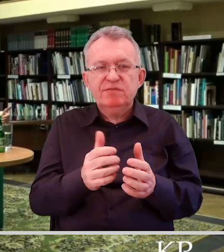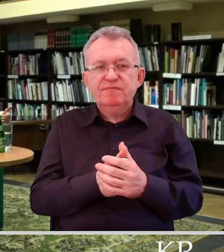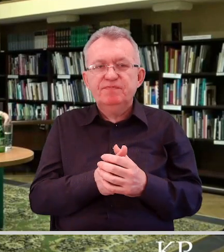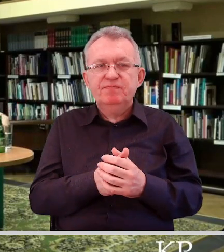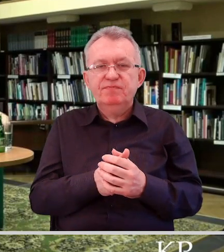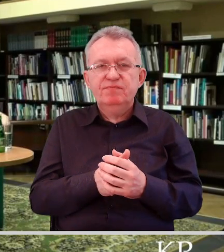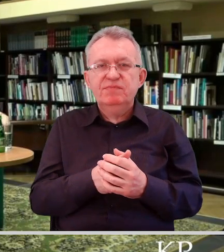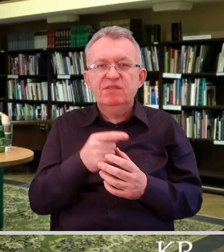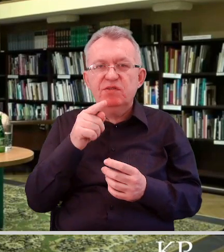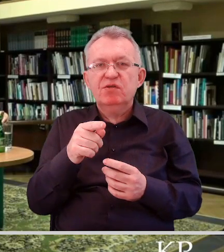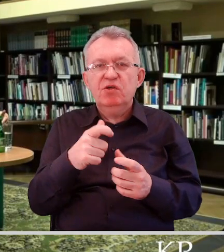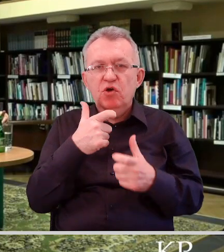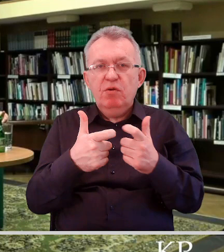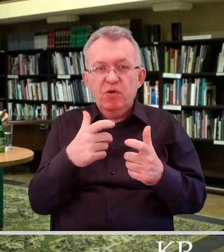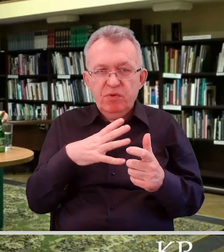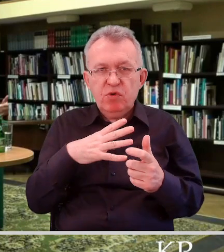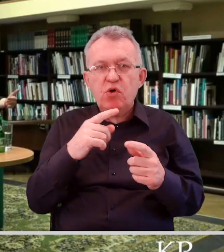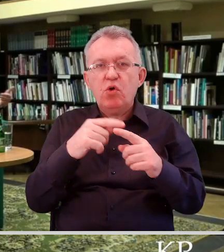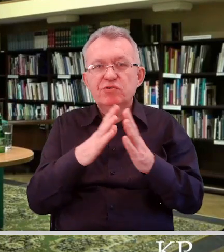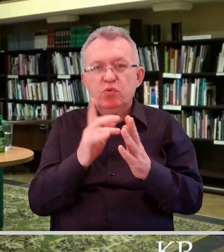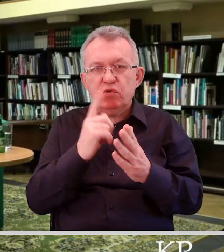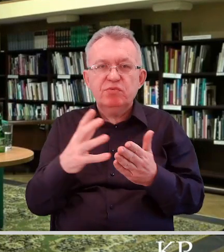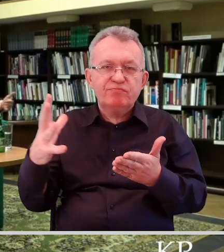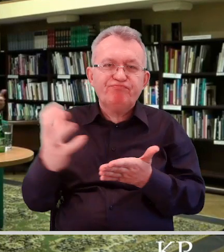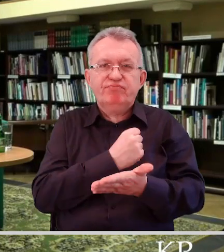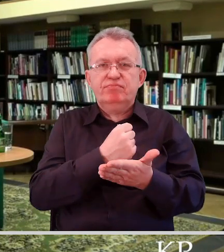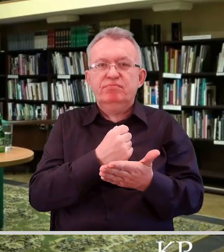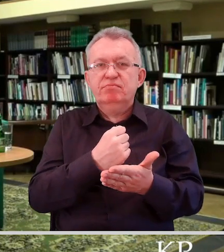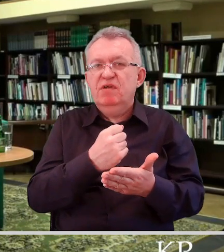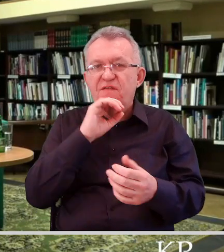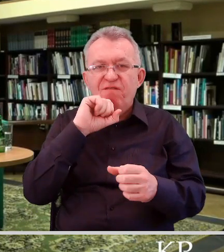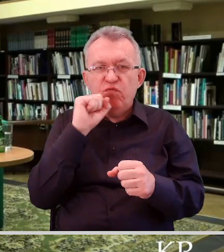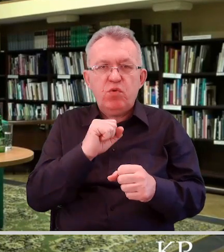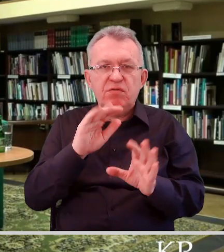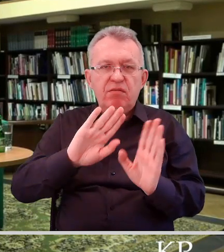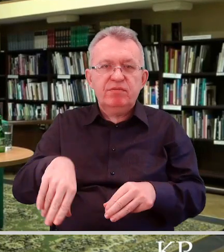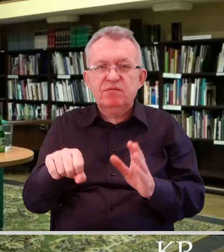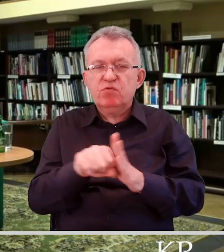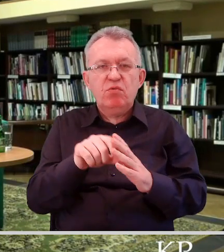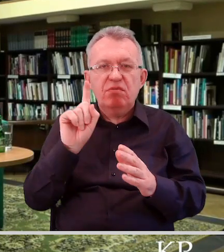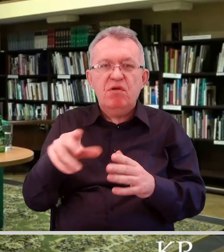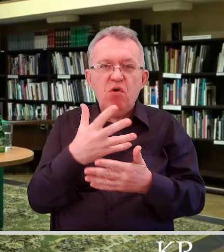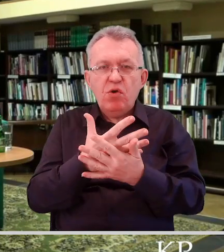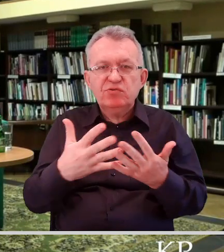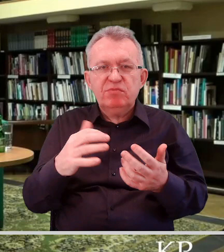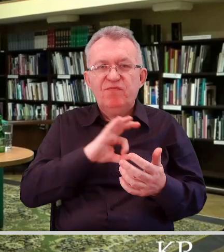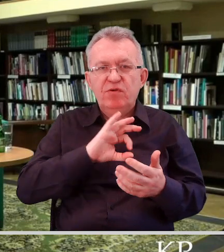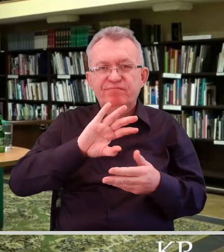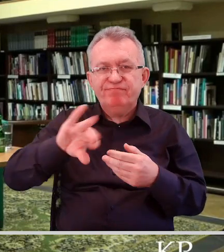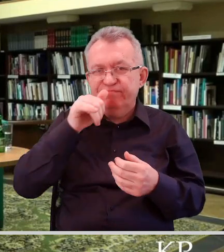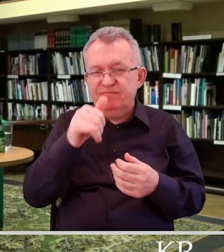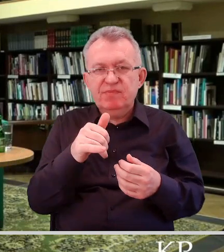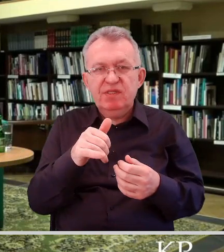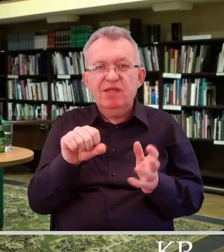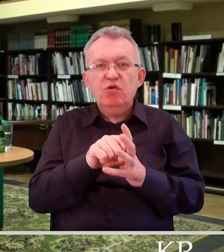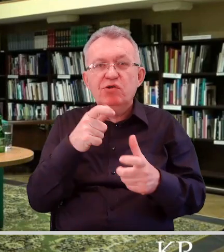no więc to co się zadziało, to kościół, który je po prostu wchłonął, który im nie zostawił w ogóle pola do osobnego bycia. Ale